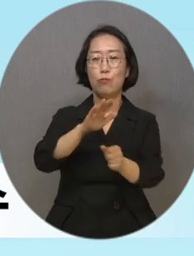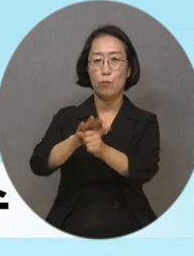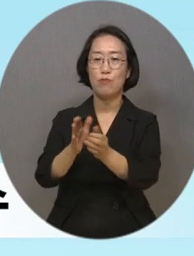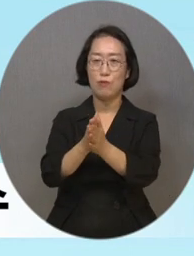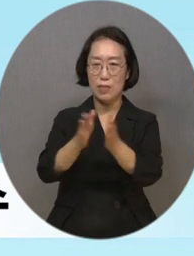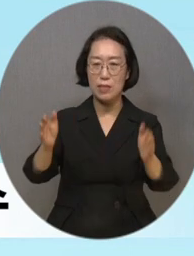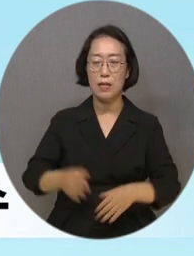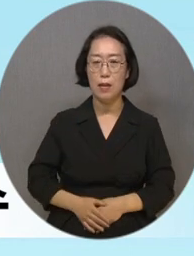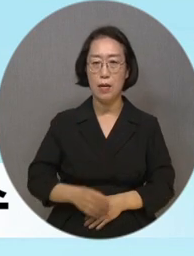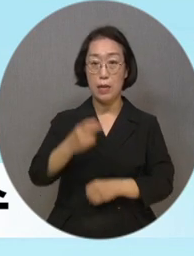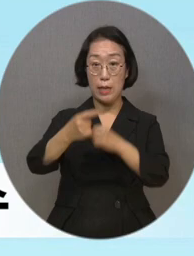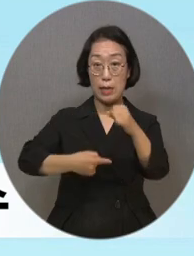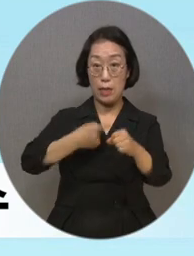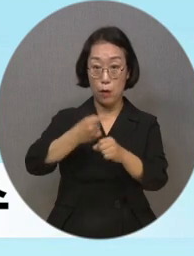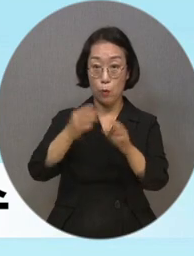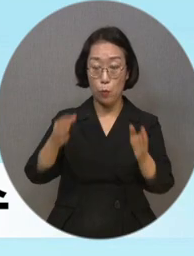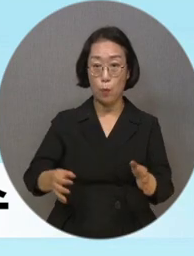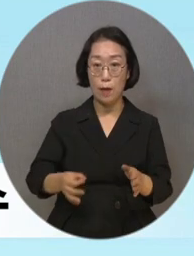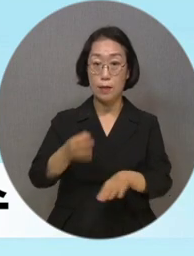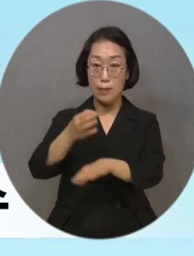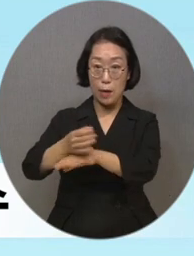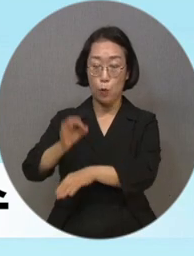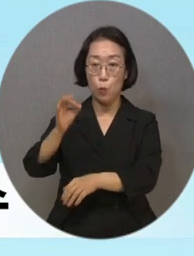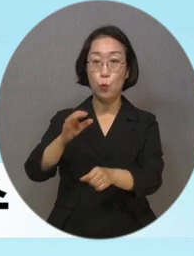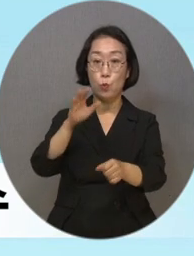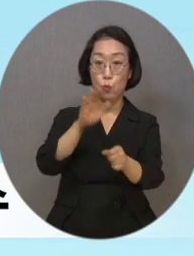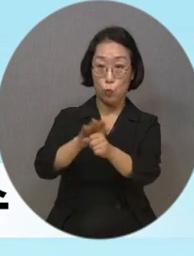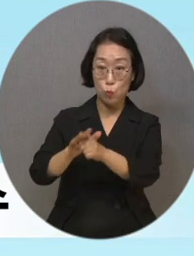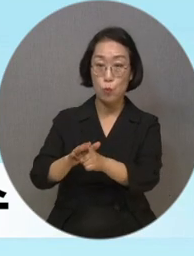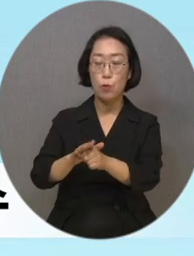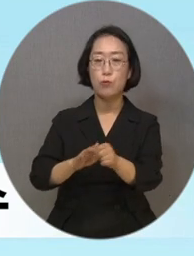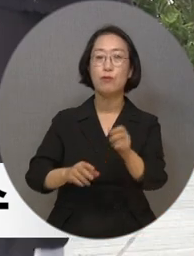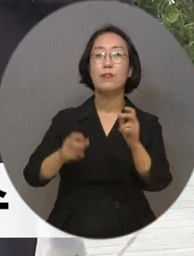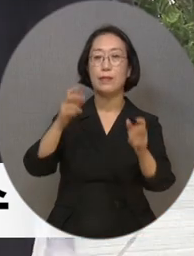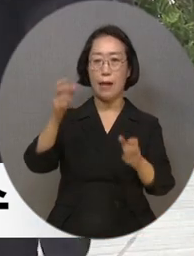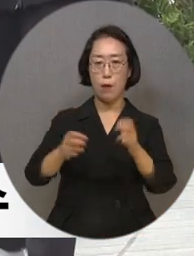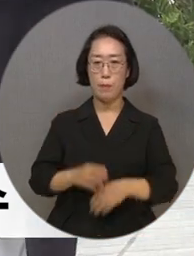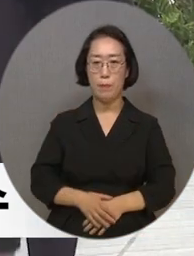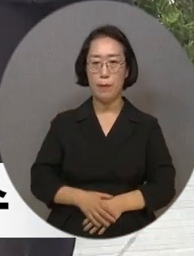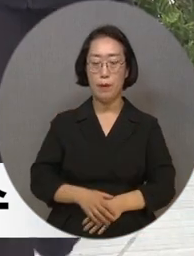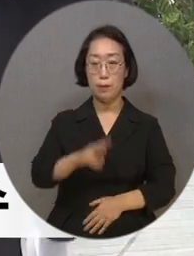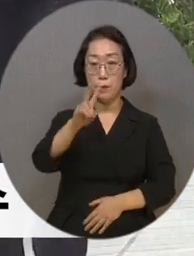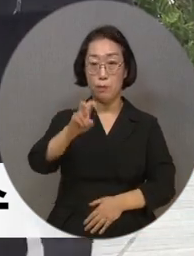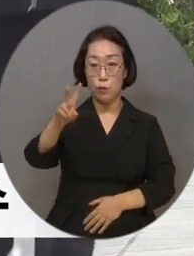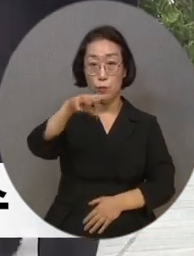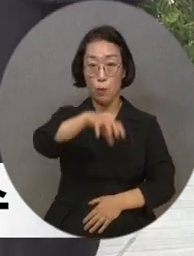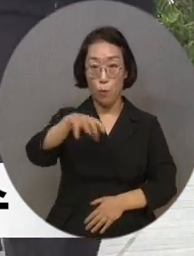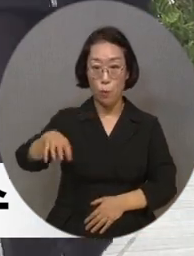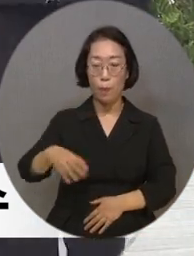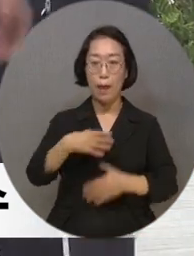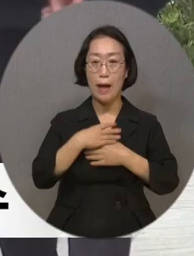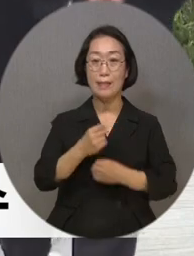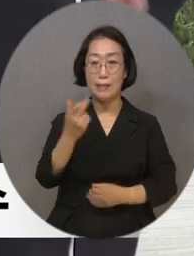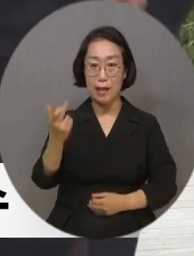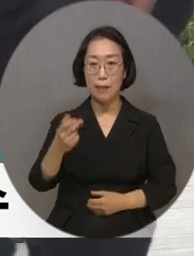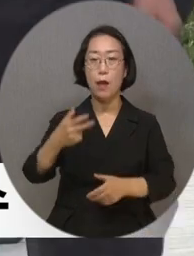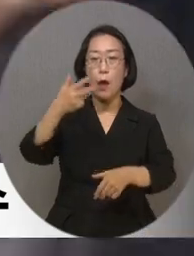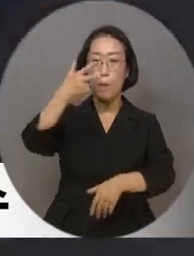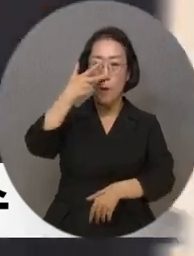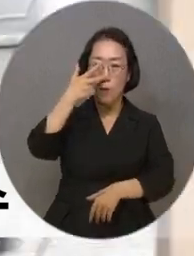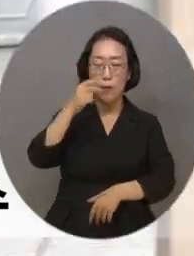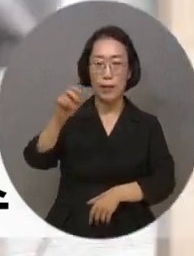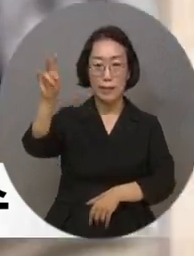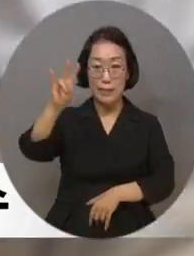15만 6천 원의 생리용품 구입비를 지역화폐로 지급하는 사업입니다. 22개 시군은 안산, 평택,